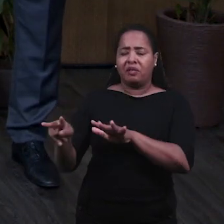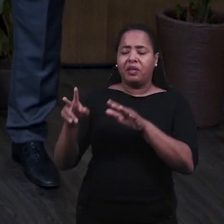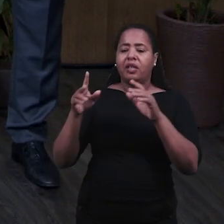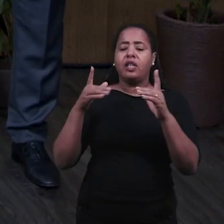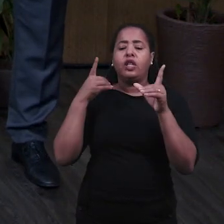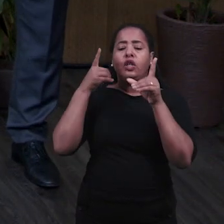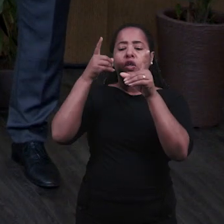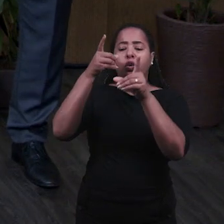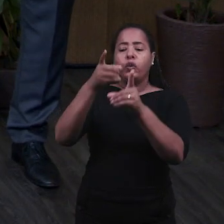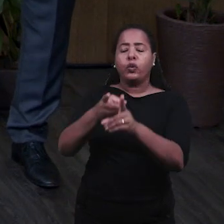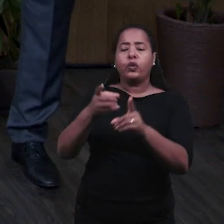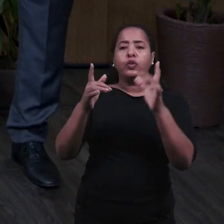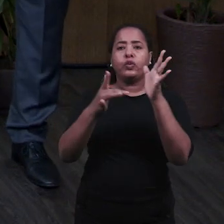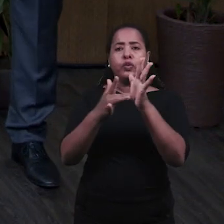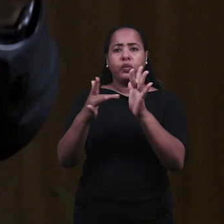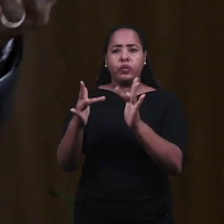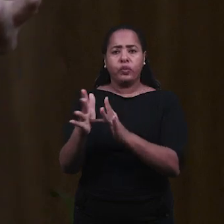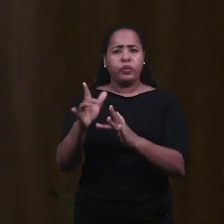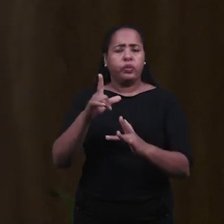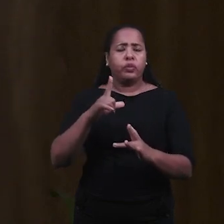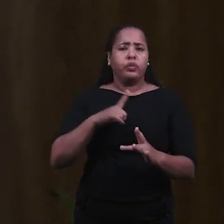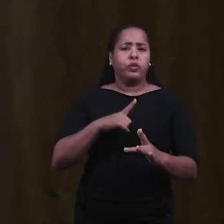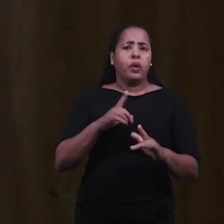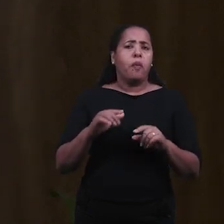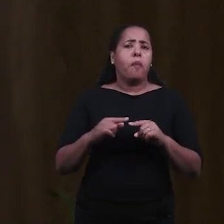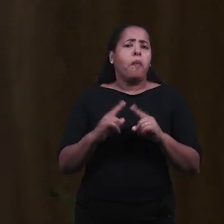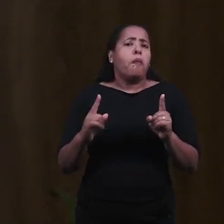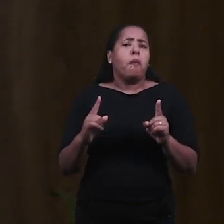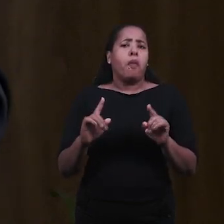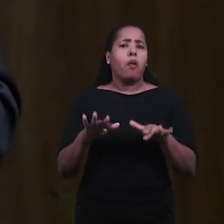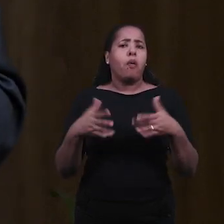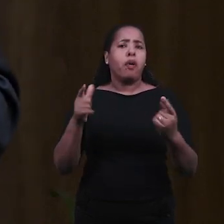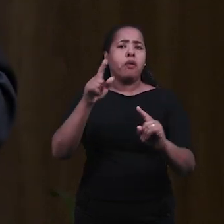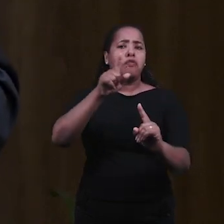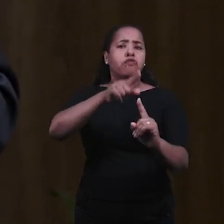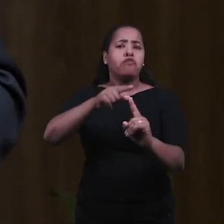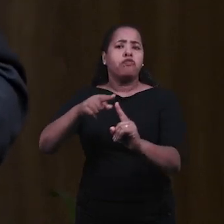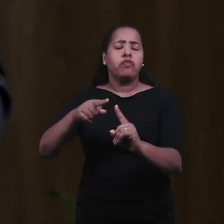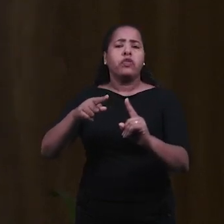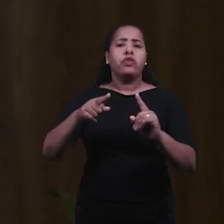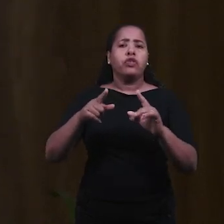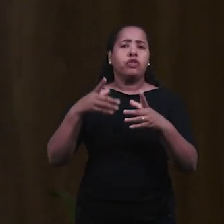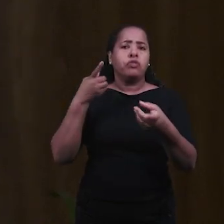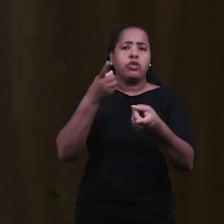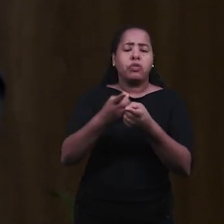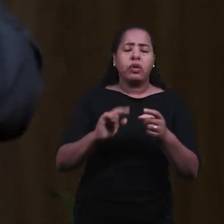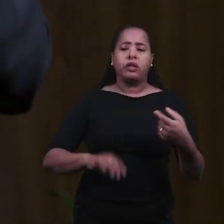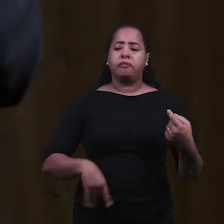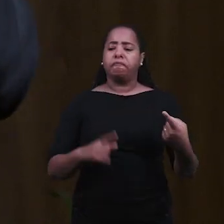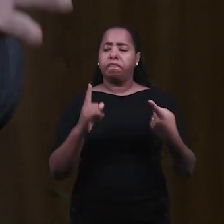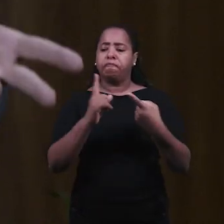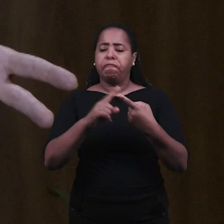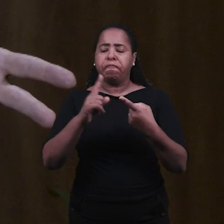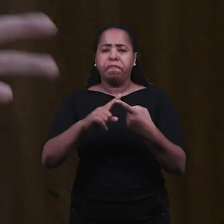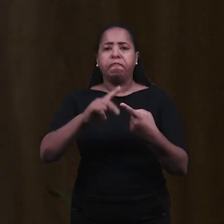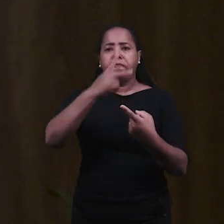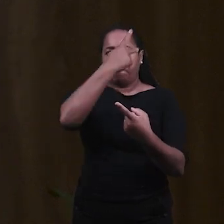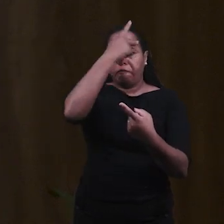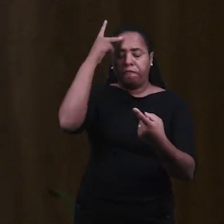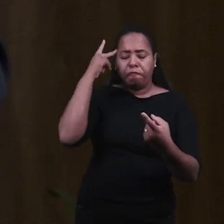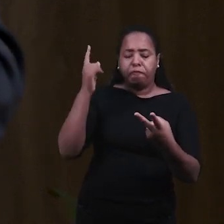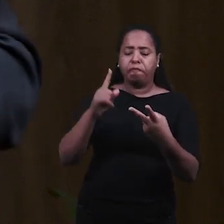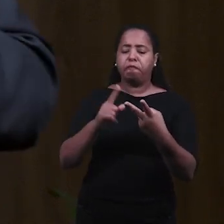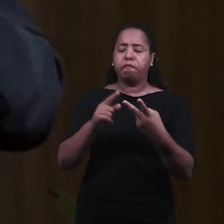que le Seigneur Jésus a eues. Quel type de rencontre? Avec des personnes, avec des groupes, avec